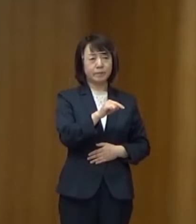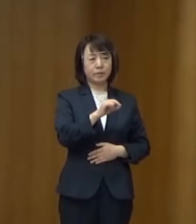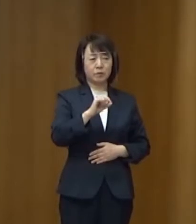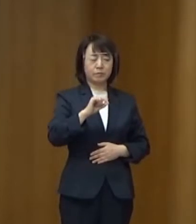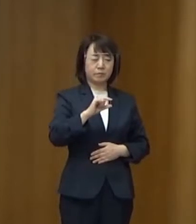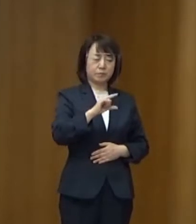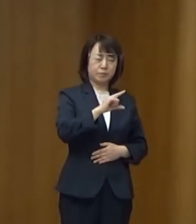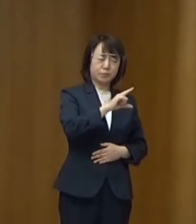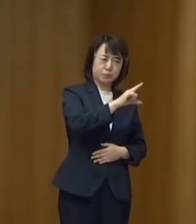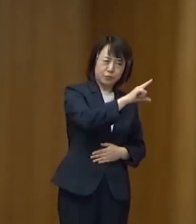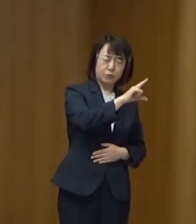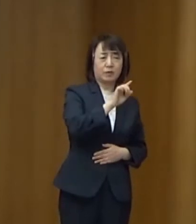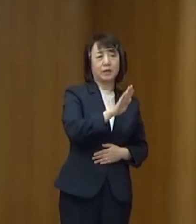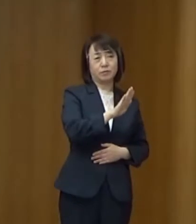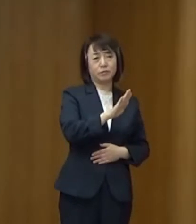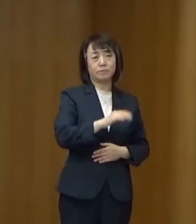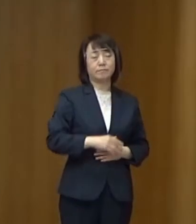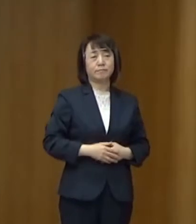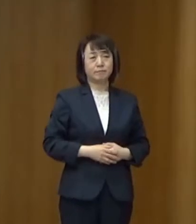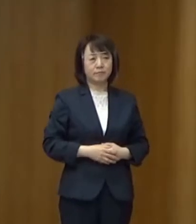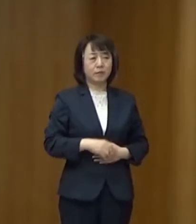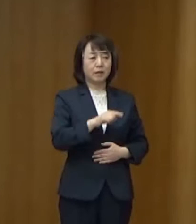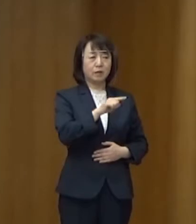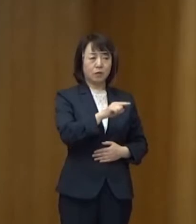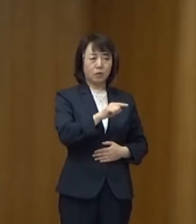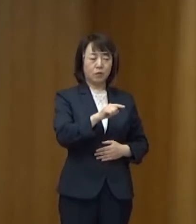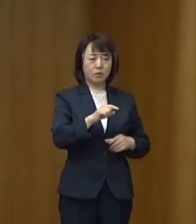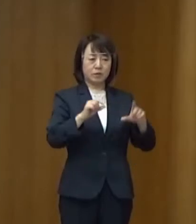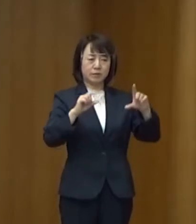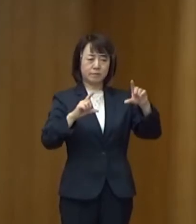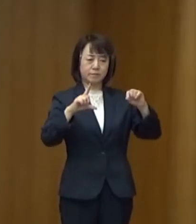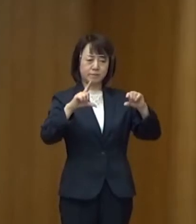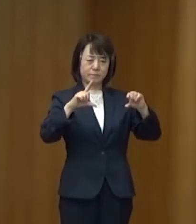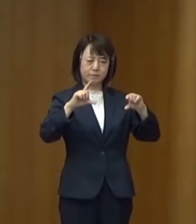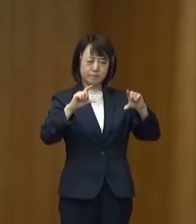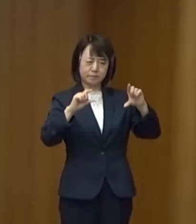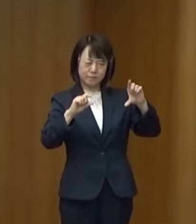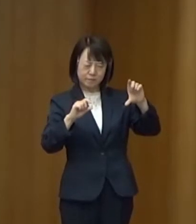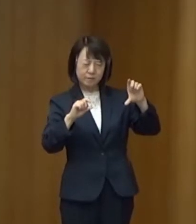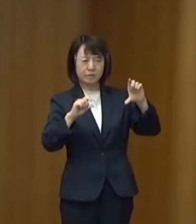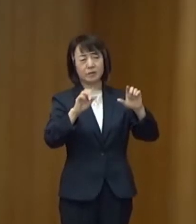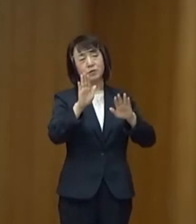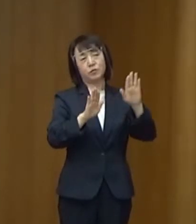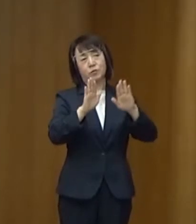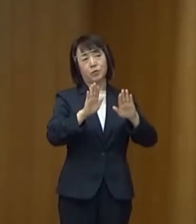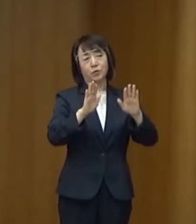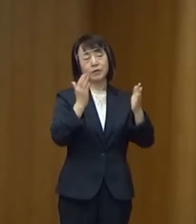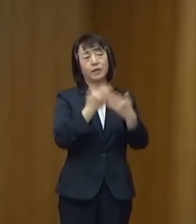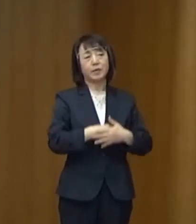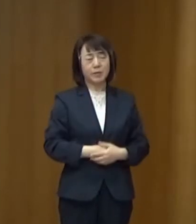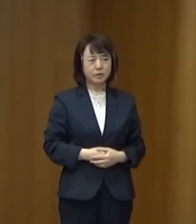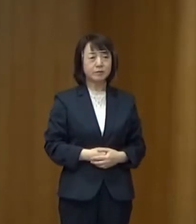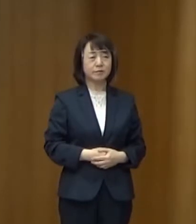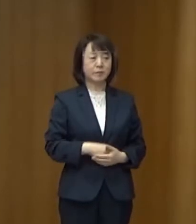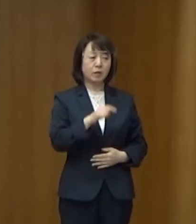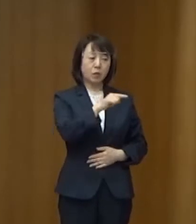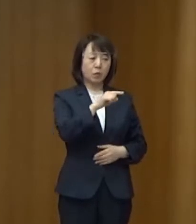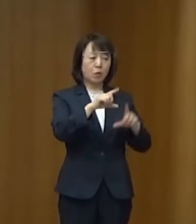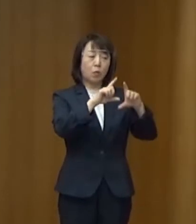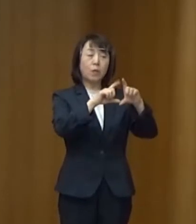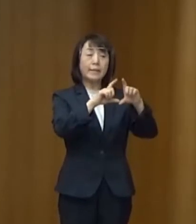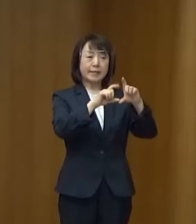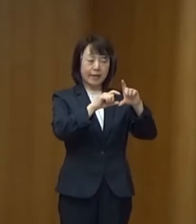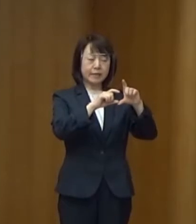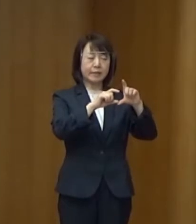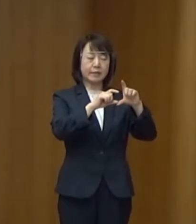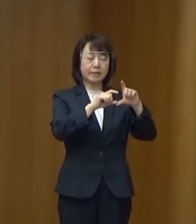加をしているところであります。変異株への置き換わり、こちらが進んでいる状況であります。この変異株の割合についても